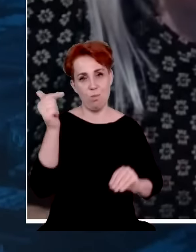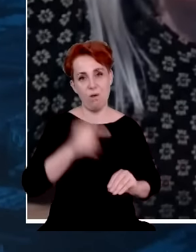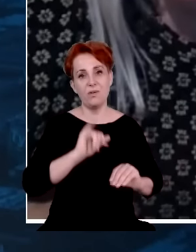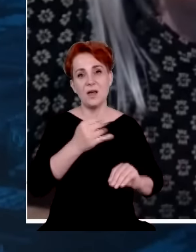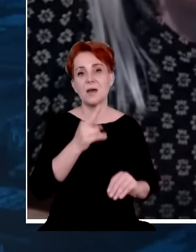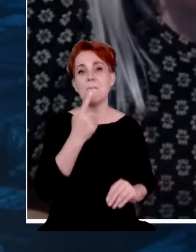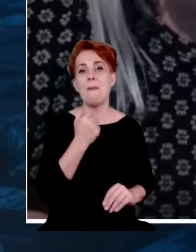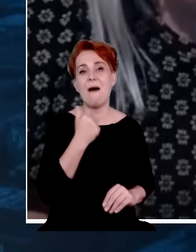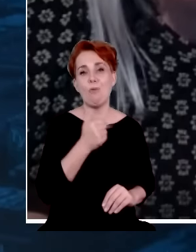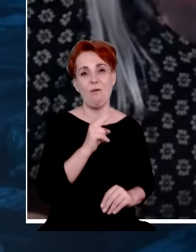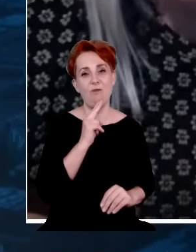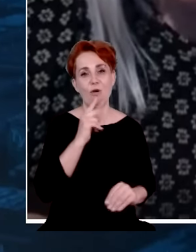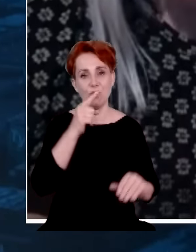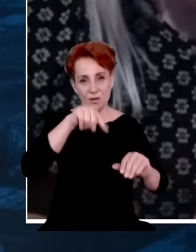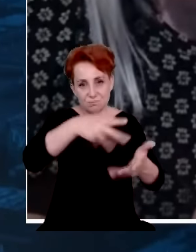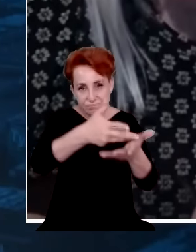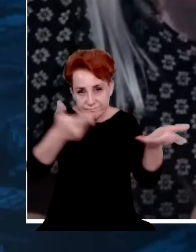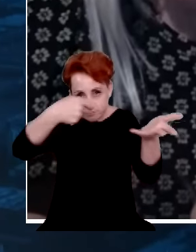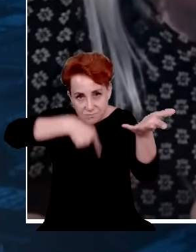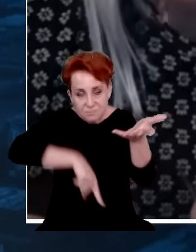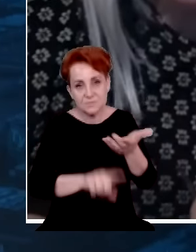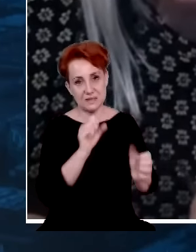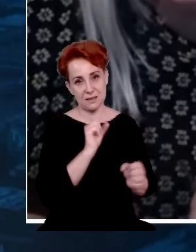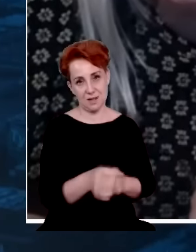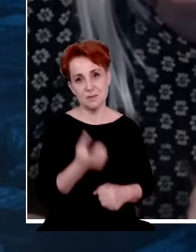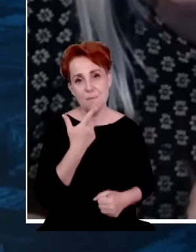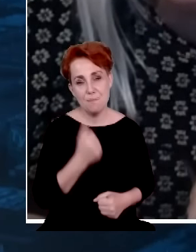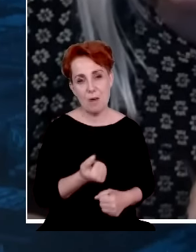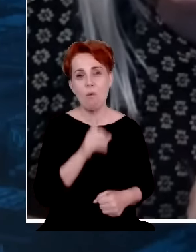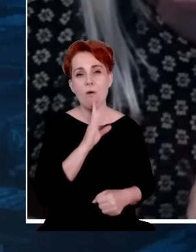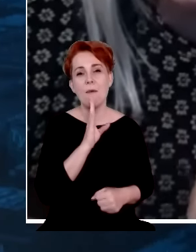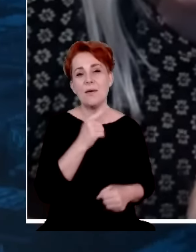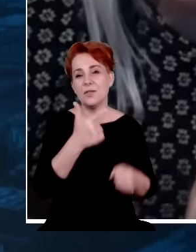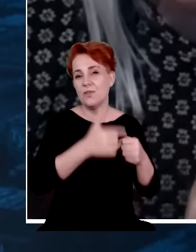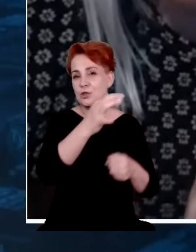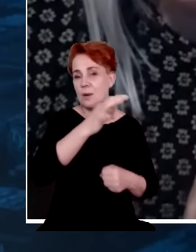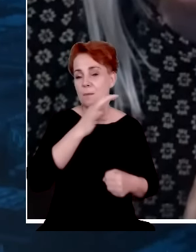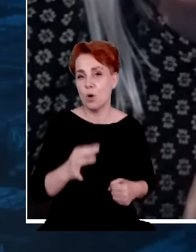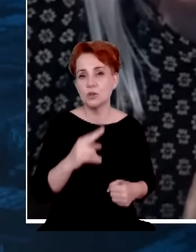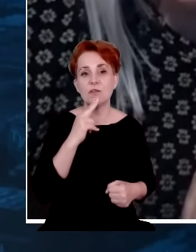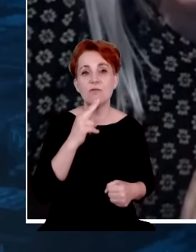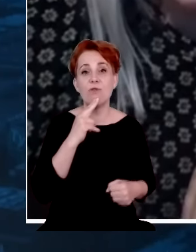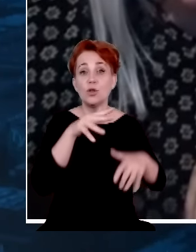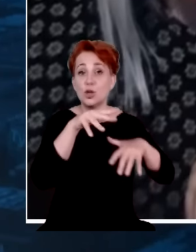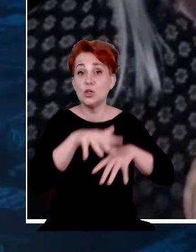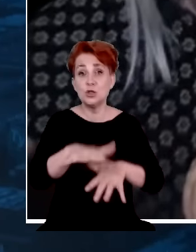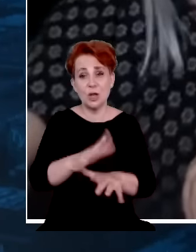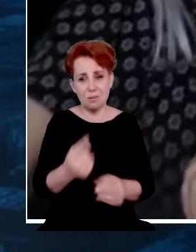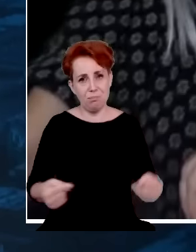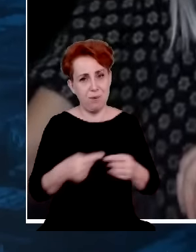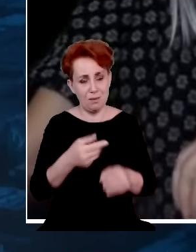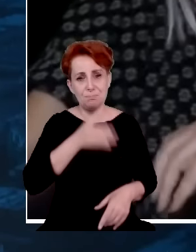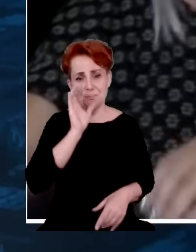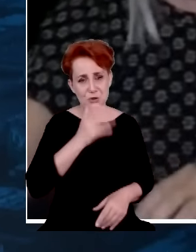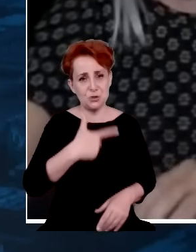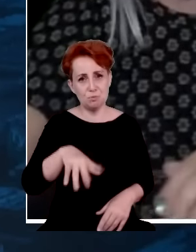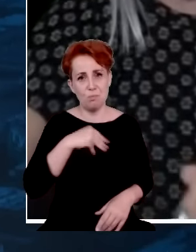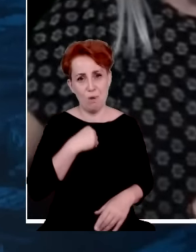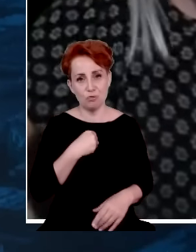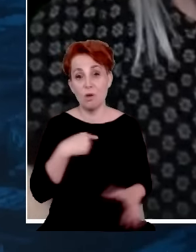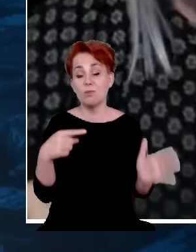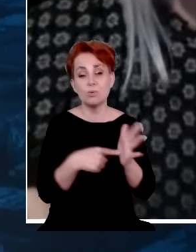wody tej gruntowej czy głębinowej w Polsce chyba 20 wody z rzek się nadaje w ogóle do picia więc nad tym się